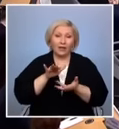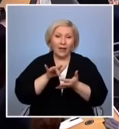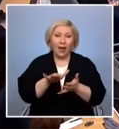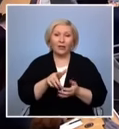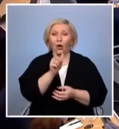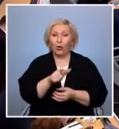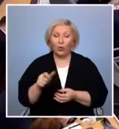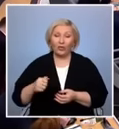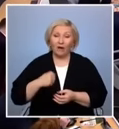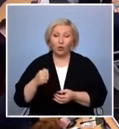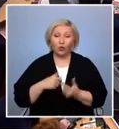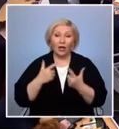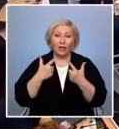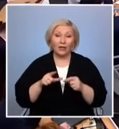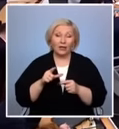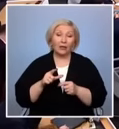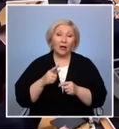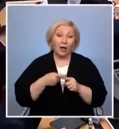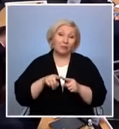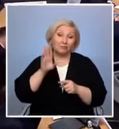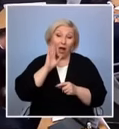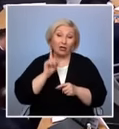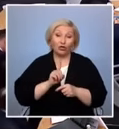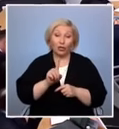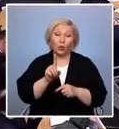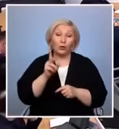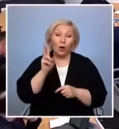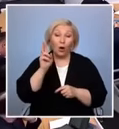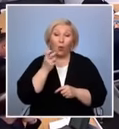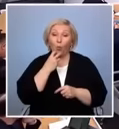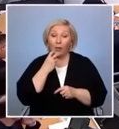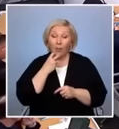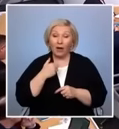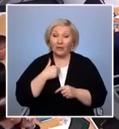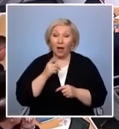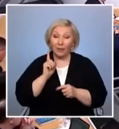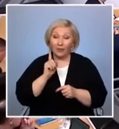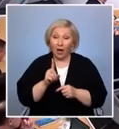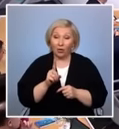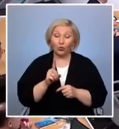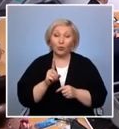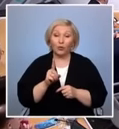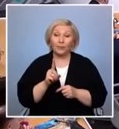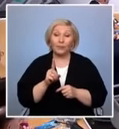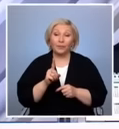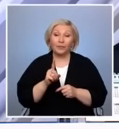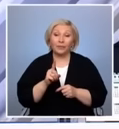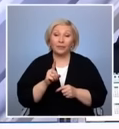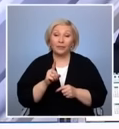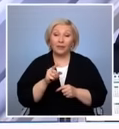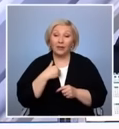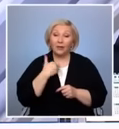будет править там, ну, как минимум до 2028 года. Еще одна цитата. «Если в деревне